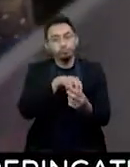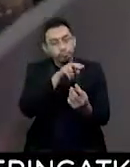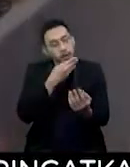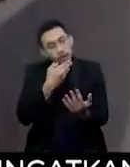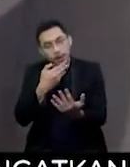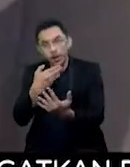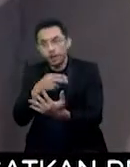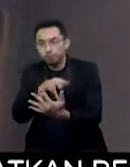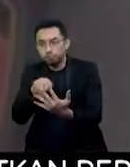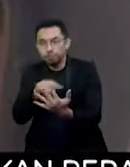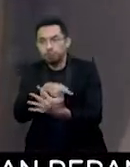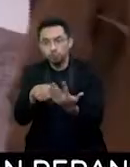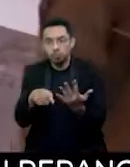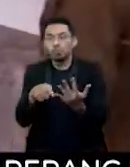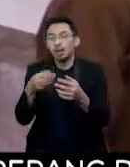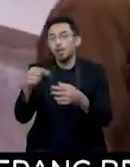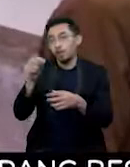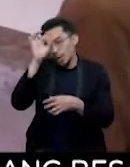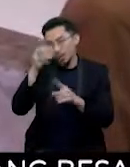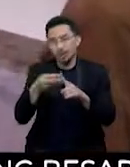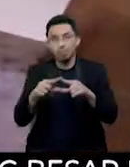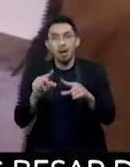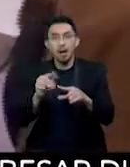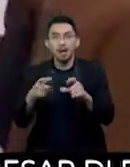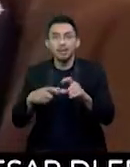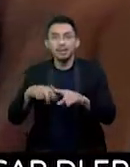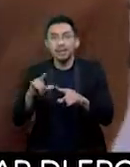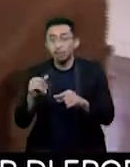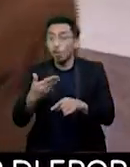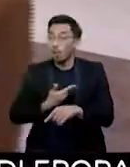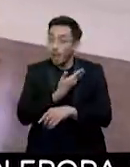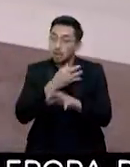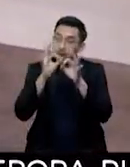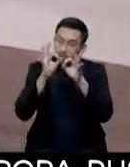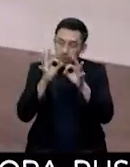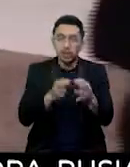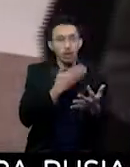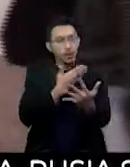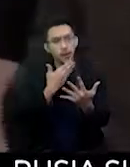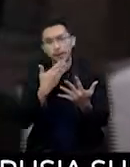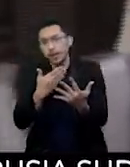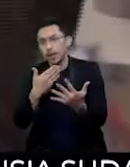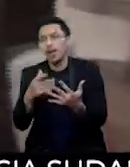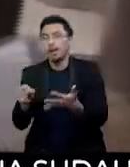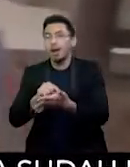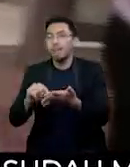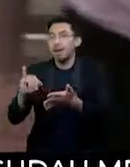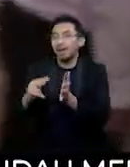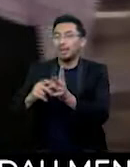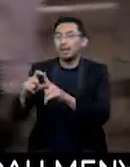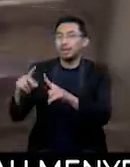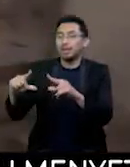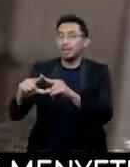Polri. Seluruh korban diperiksa sebagai saksi untuk terlapor seorang afiliator berinisial Ika.